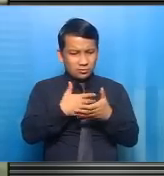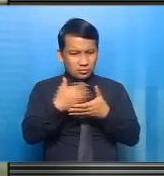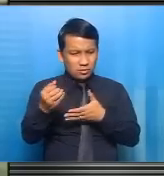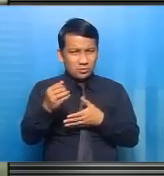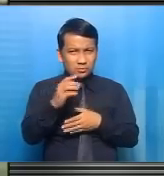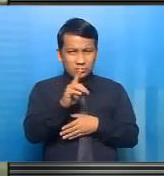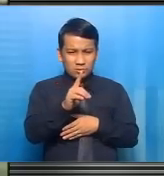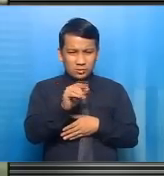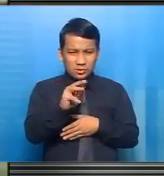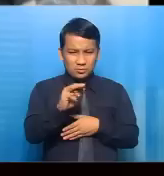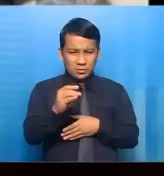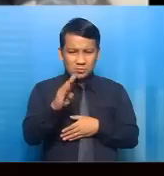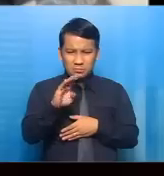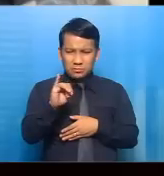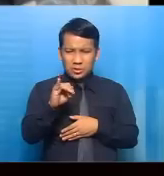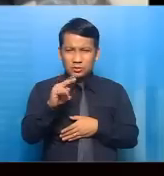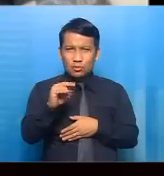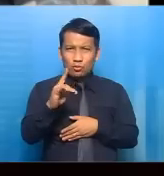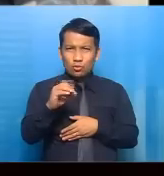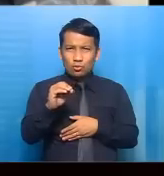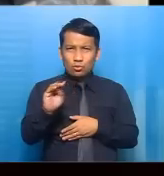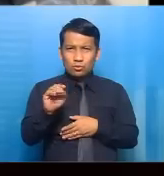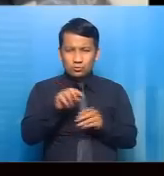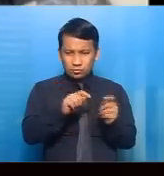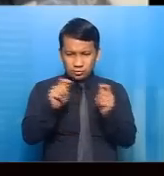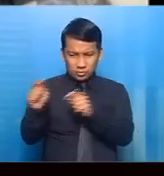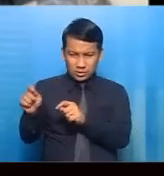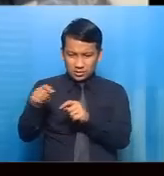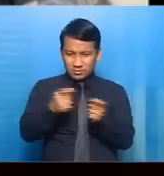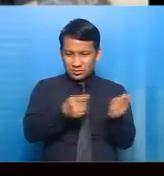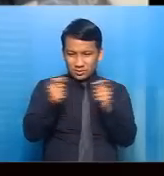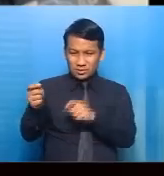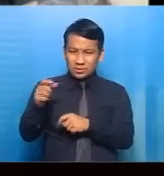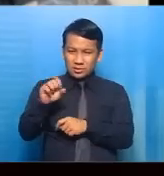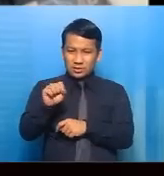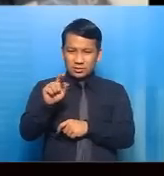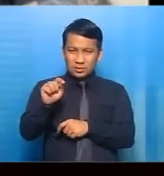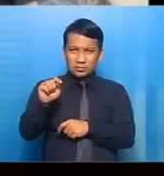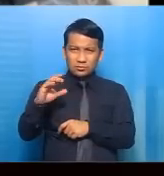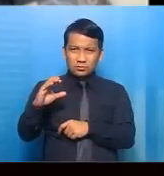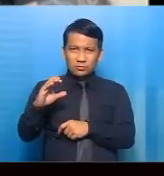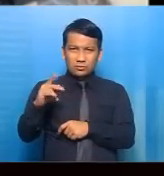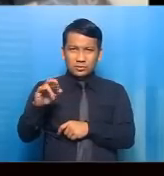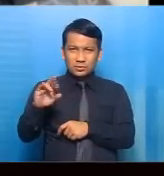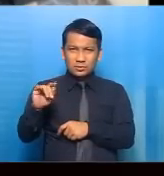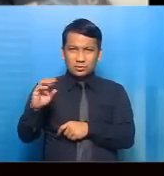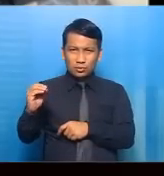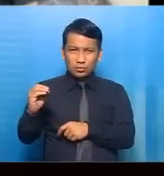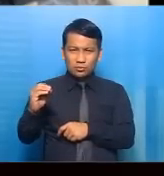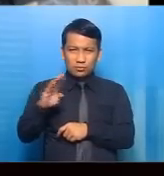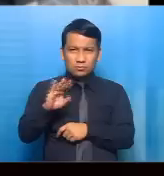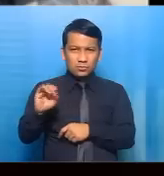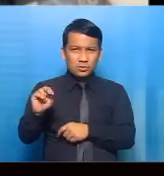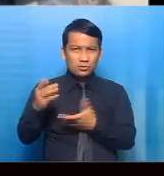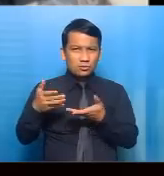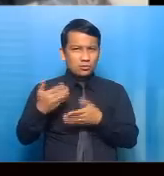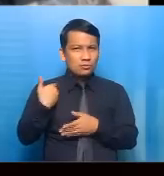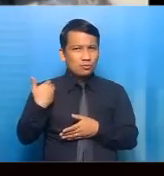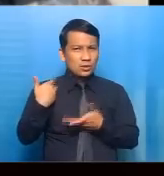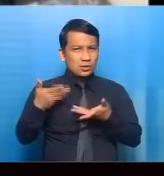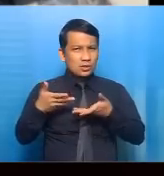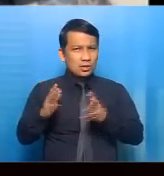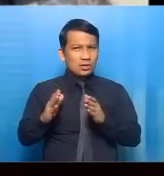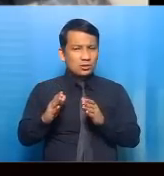sa Dasmariñas Binondo at pumunta sa outpost sa Santo Cristo Binondo na kung saan wala siyang pahintulot